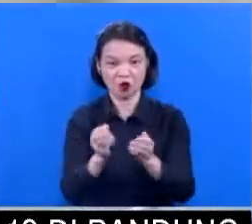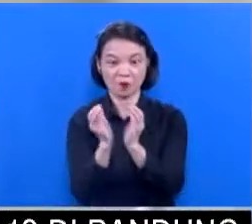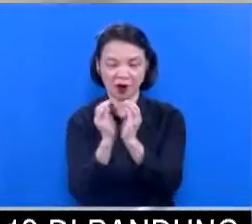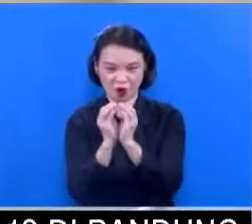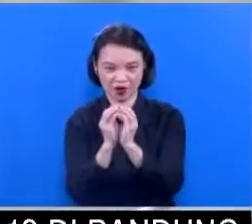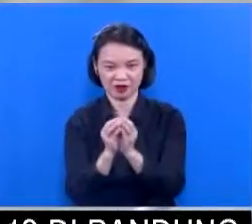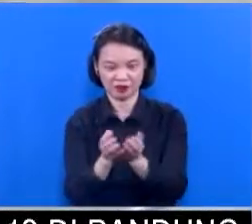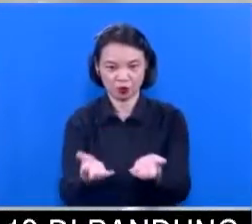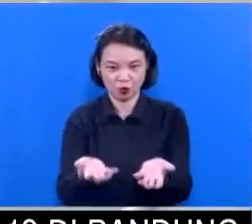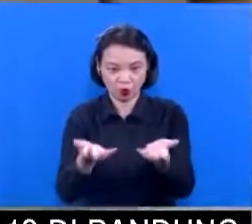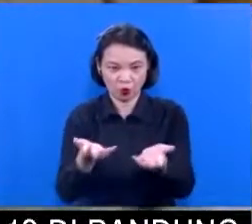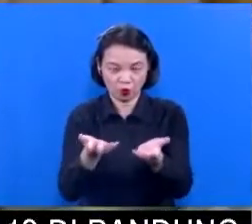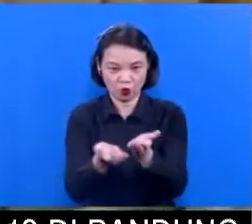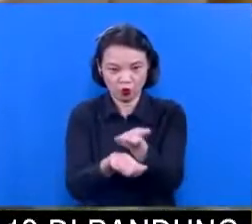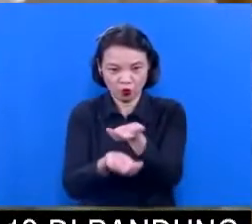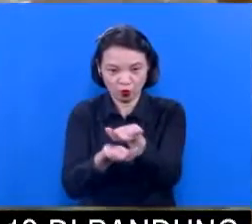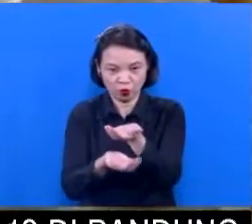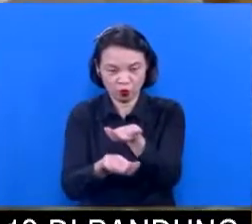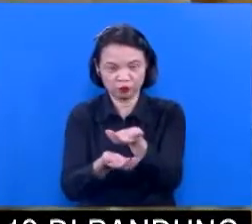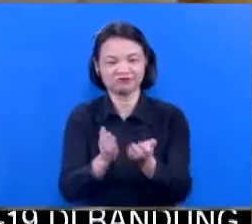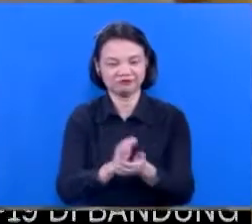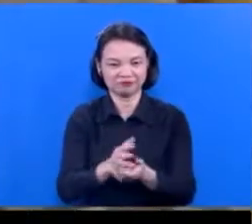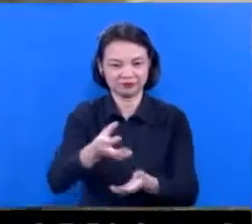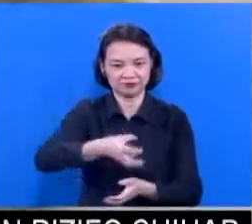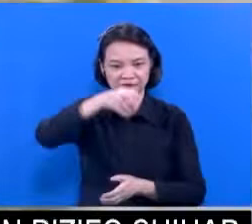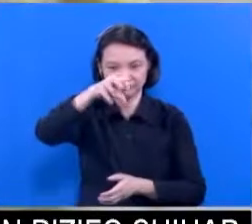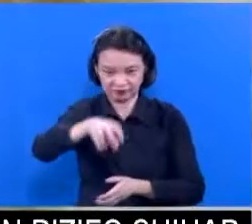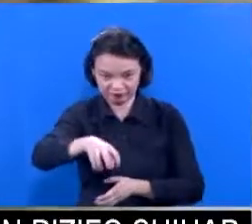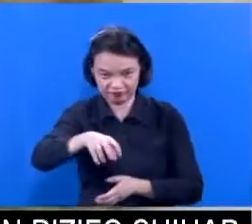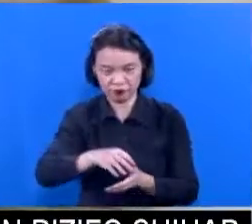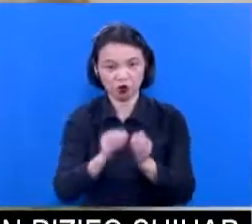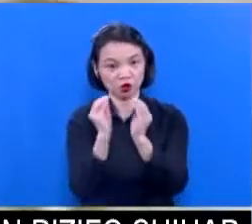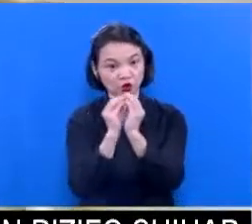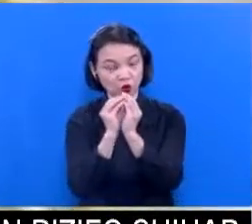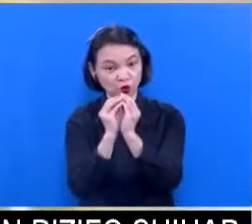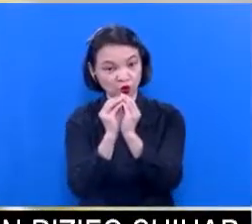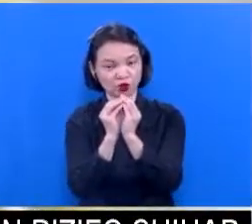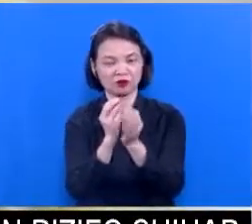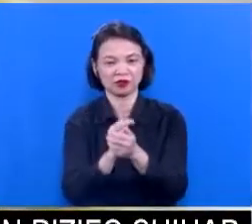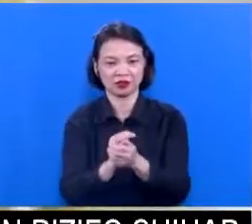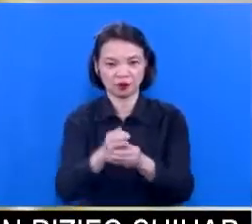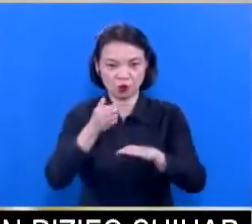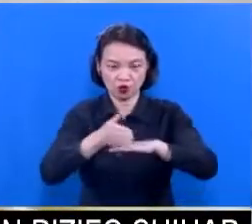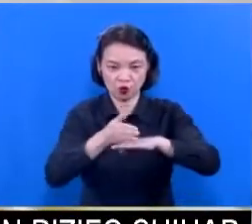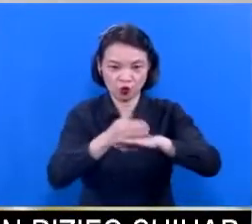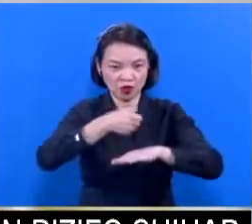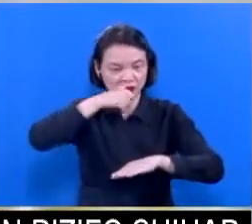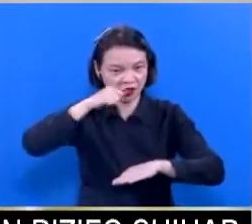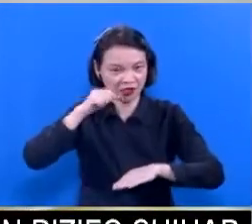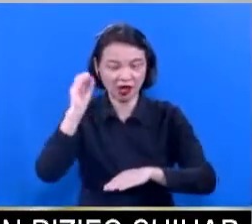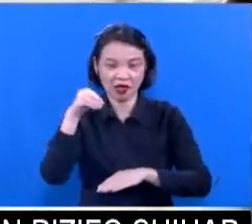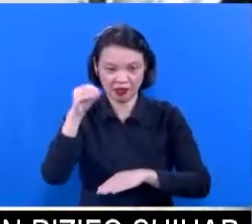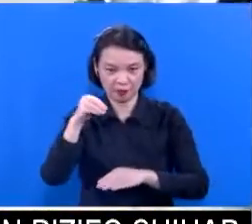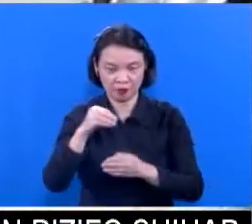lalu ditiriskan. Kemudian tambah telur rebus dan irisan daging ayam. Dan untuk kuahnya terbuat